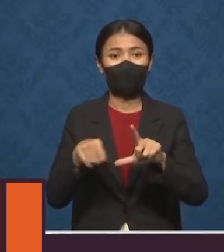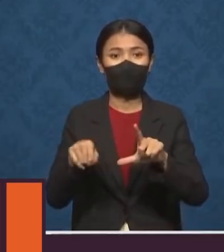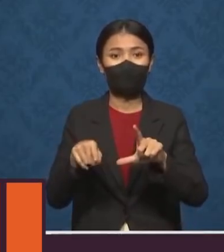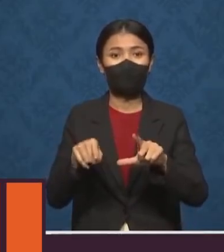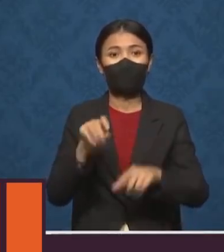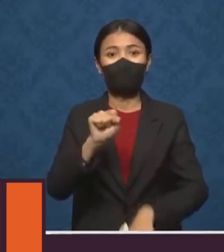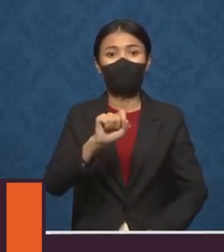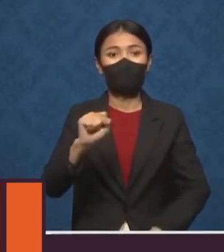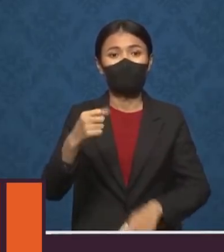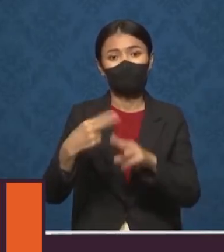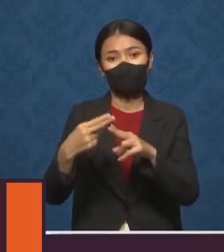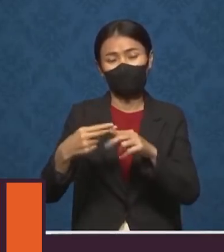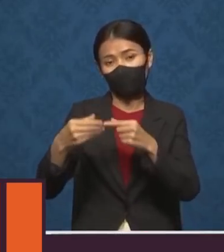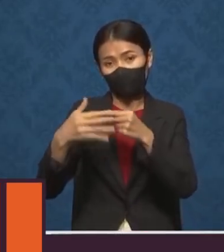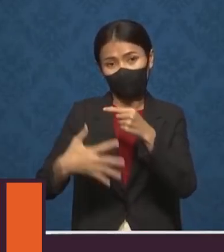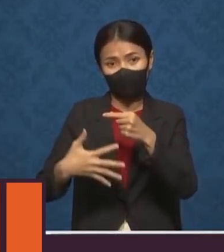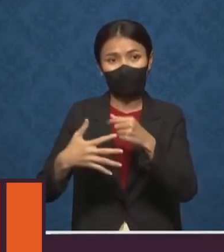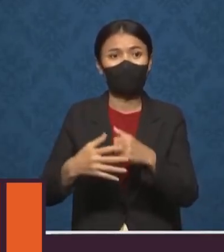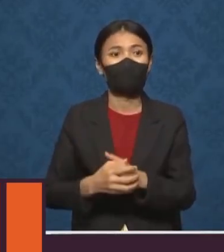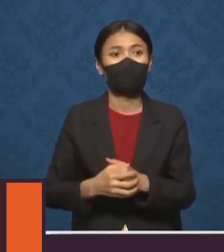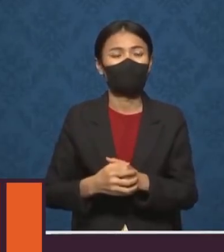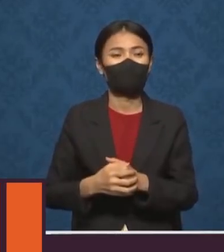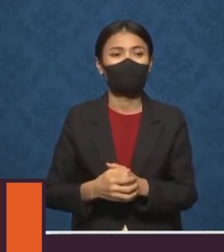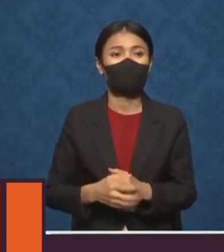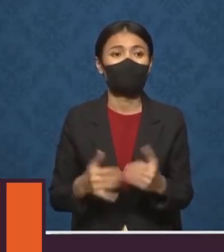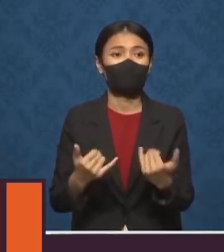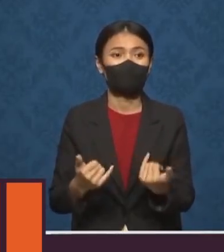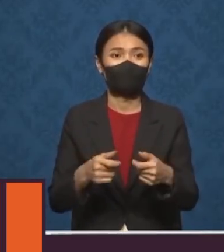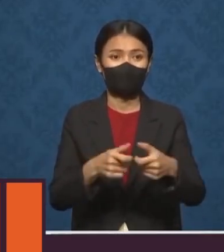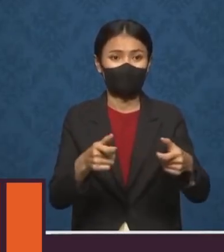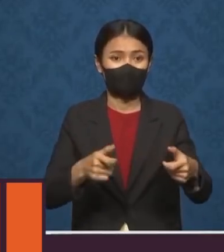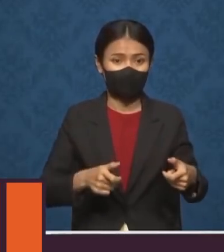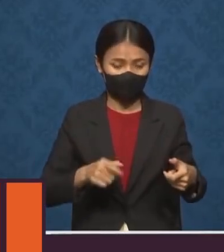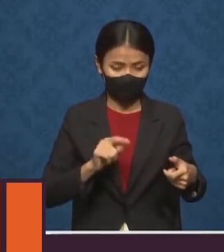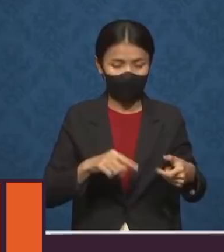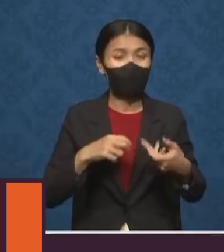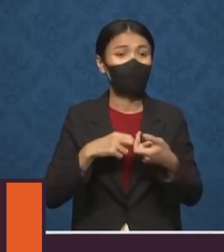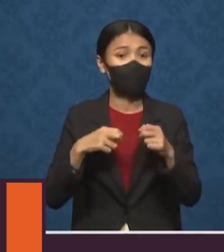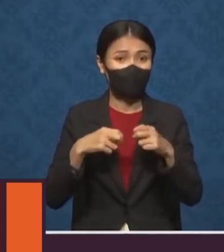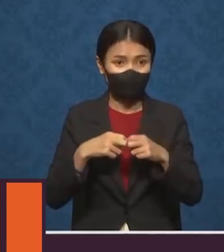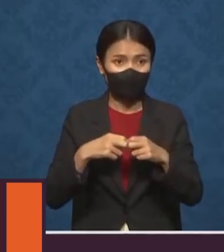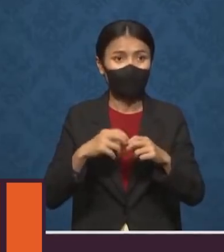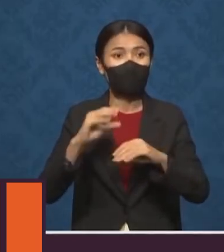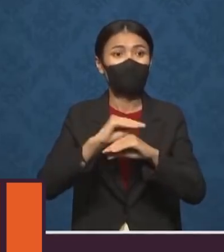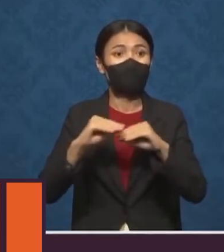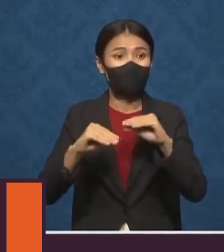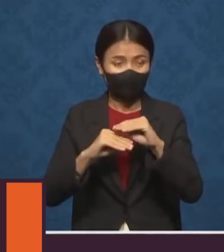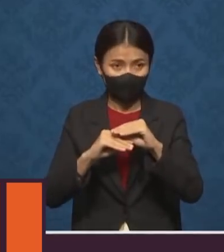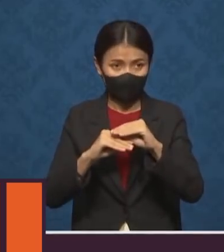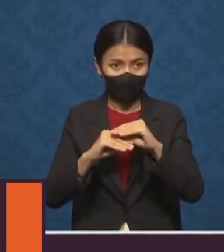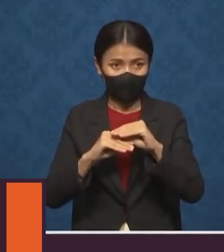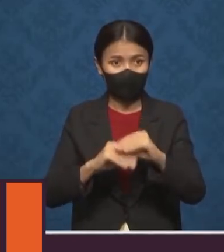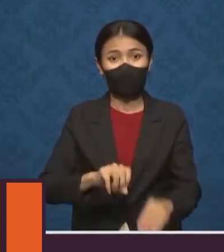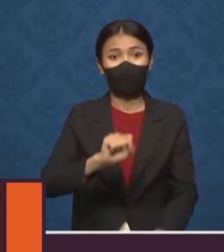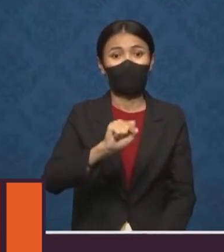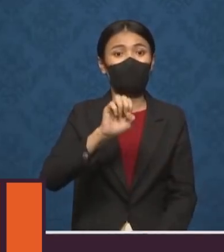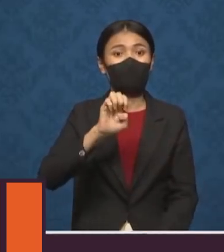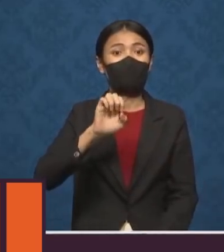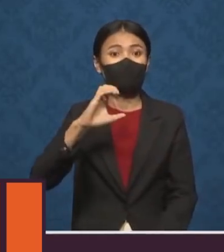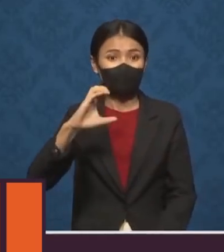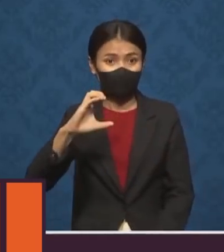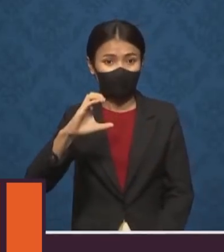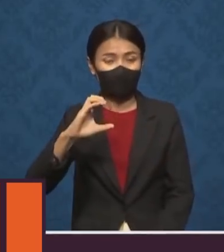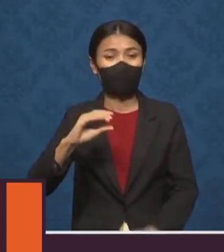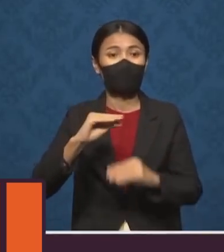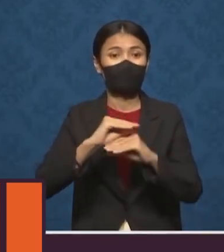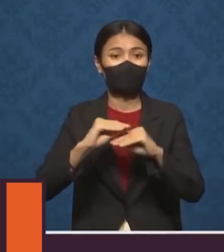ดิฉันจะขออธิบายในส่วนผลของการพิจารณารายงานการศึกษาปัญหาโครงการเขตเศรษฐกิจพิเศษ HTCโครง